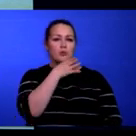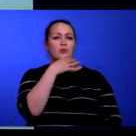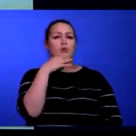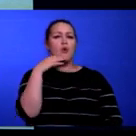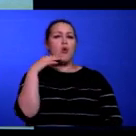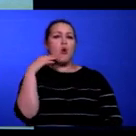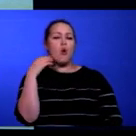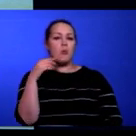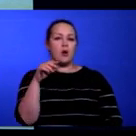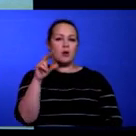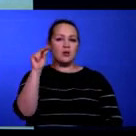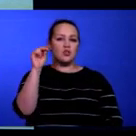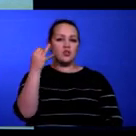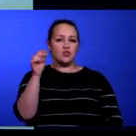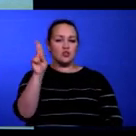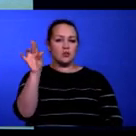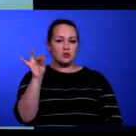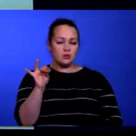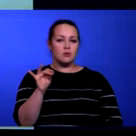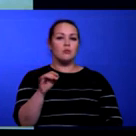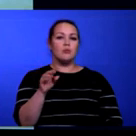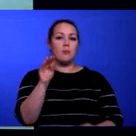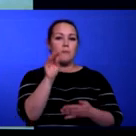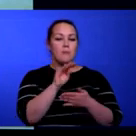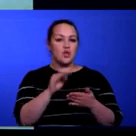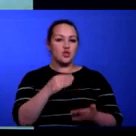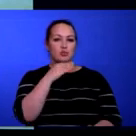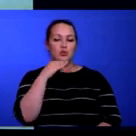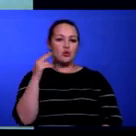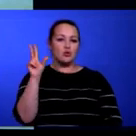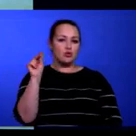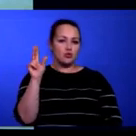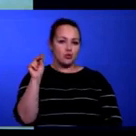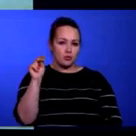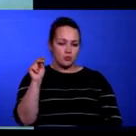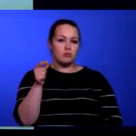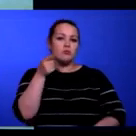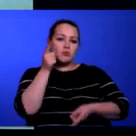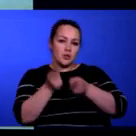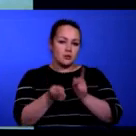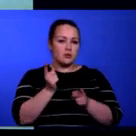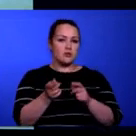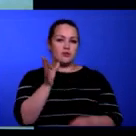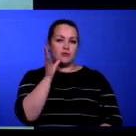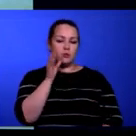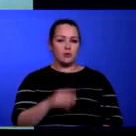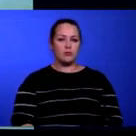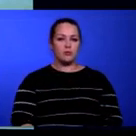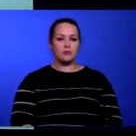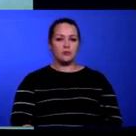чайки значит напишем множественное число настоящего времени